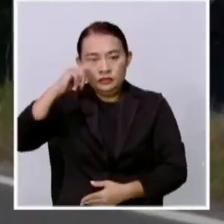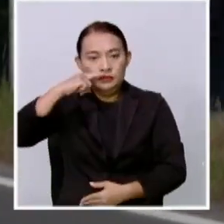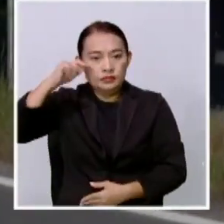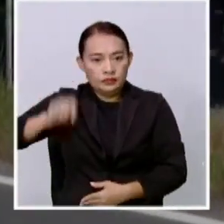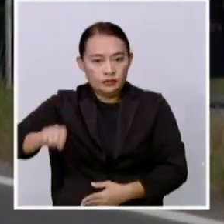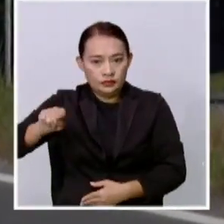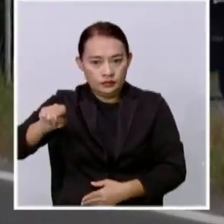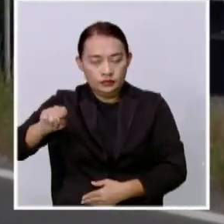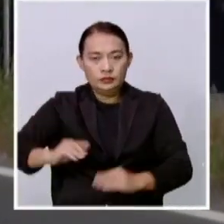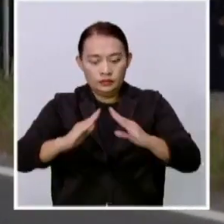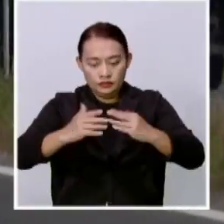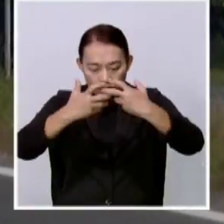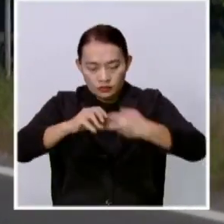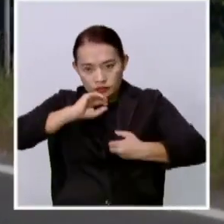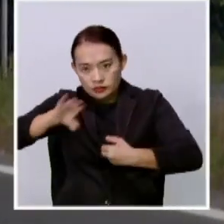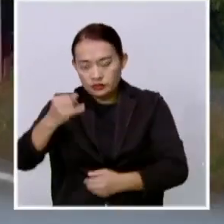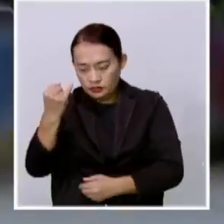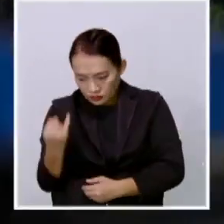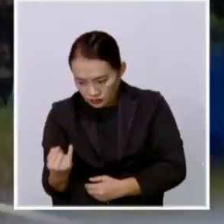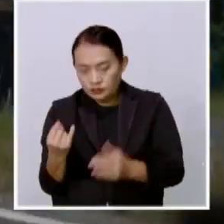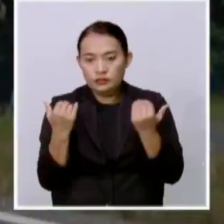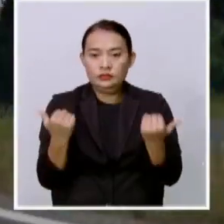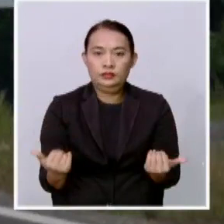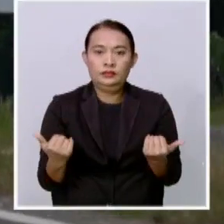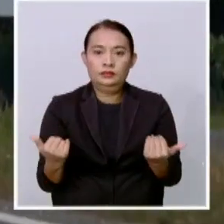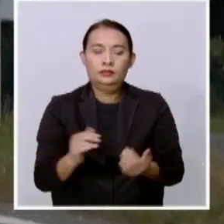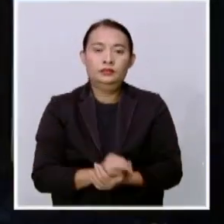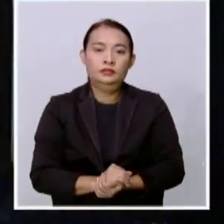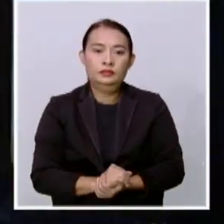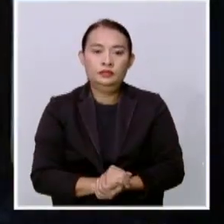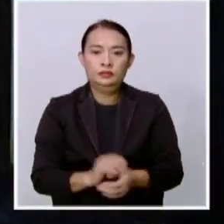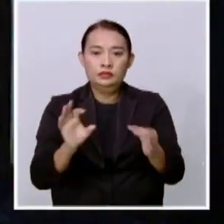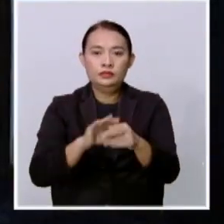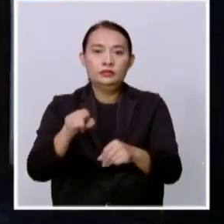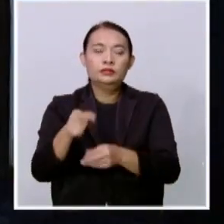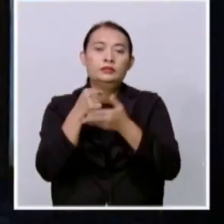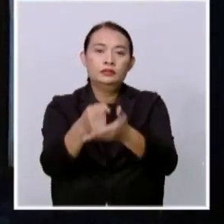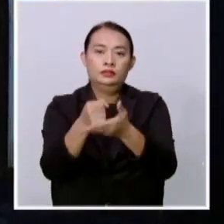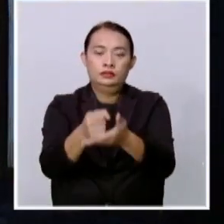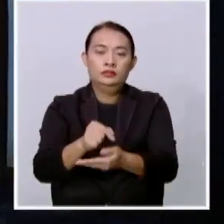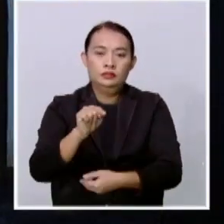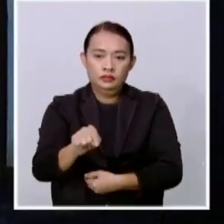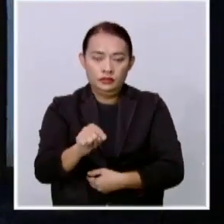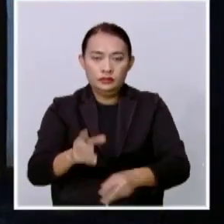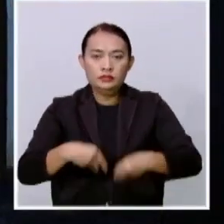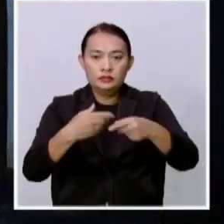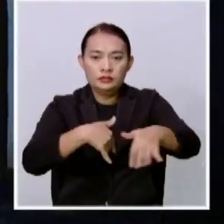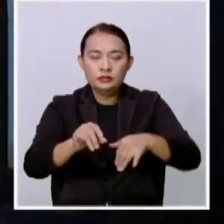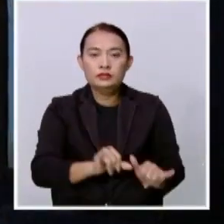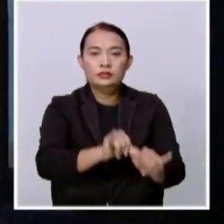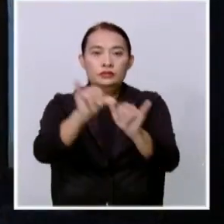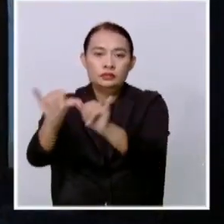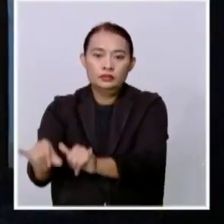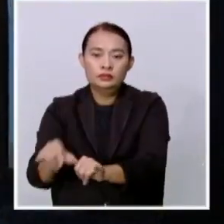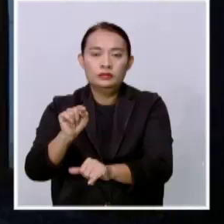เคมีอาซอตให้ยอมแพ้ภายในวันนี้เท่านั้นโดยจะเปิดทางและส่งความช่วยเหลือด้านมนุษยธรรมให้ประชาชนอพยพออกมา